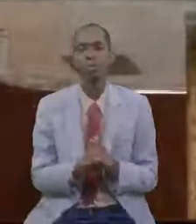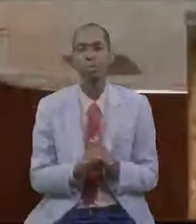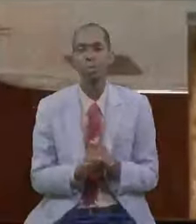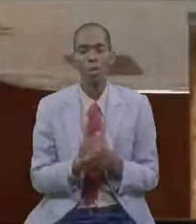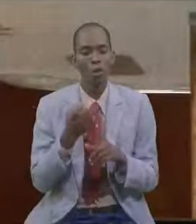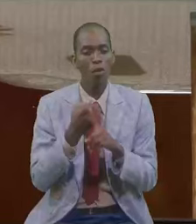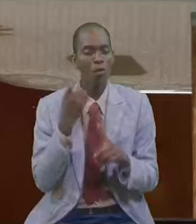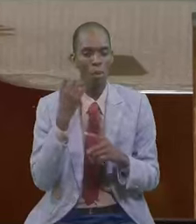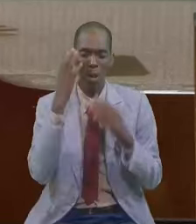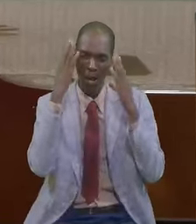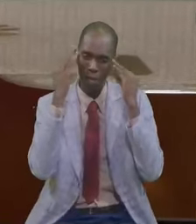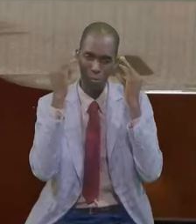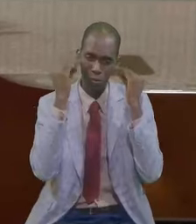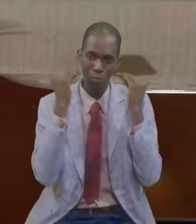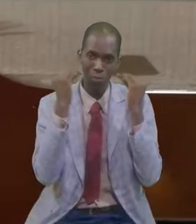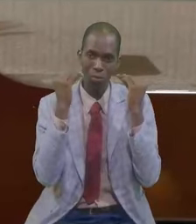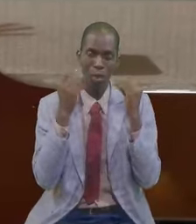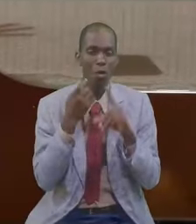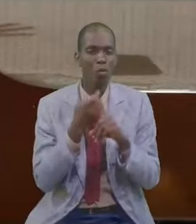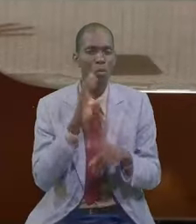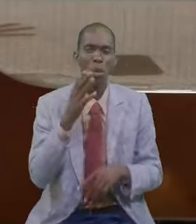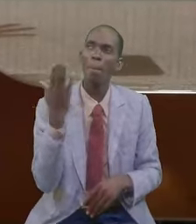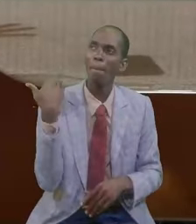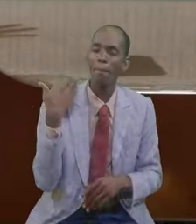Par expérience, pour